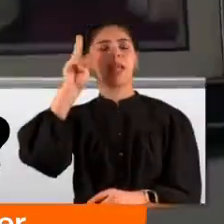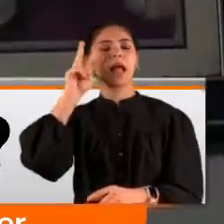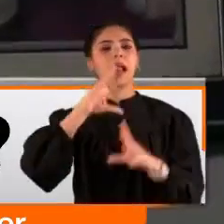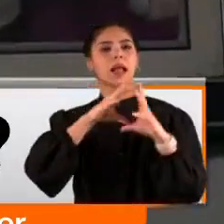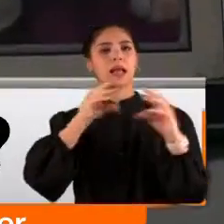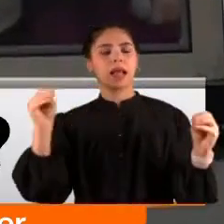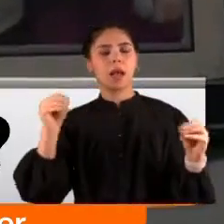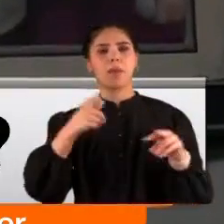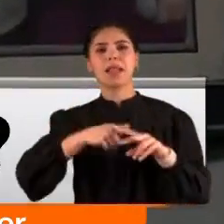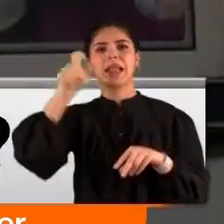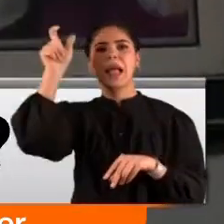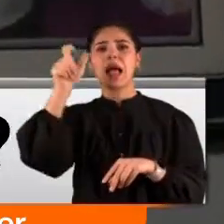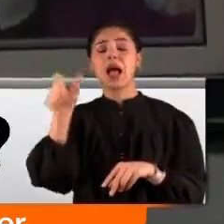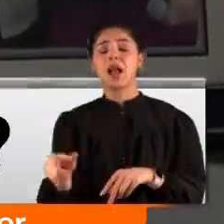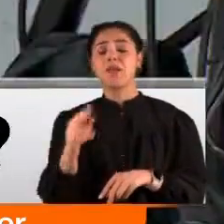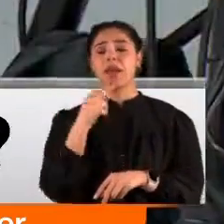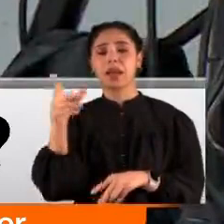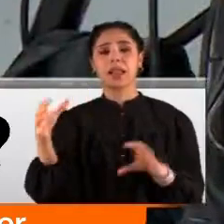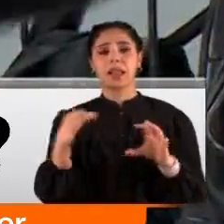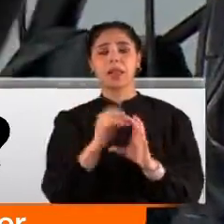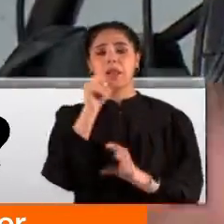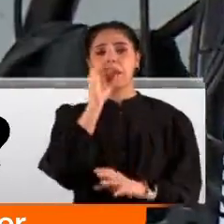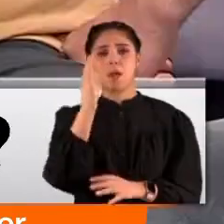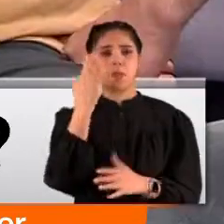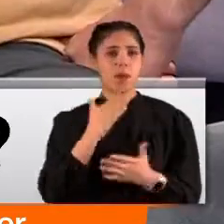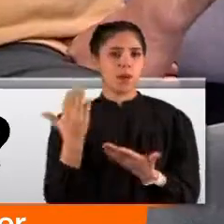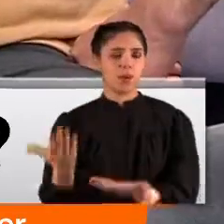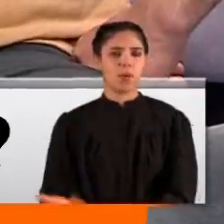Arife Gökçe'ye dair hala bir iz yok